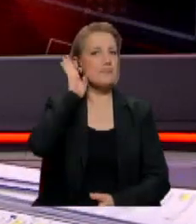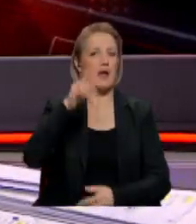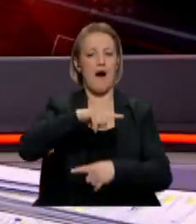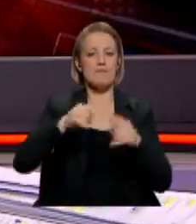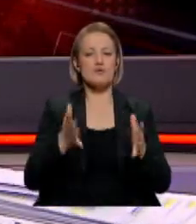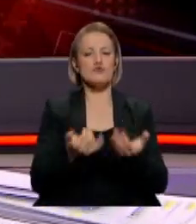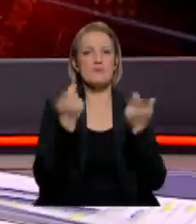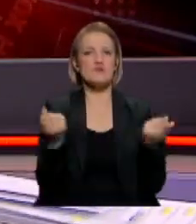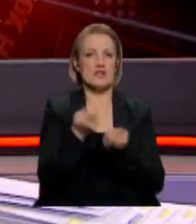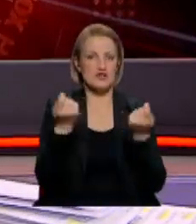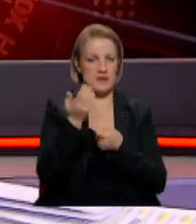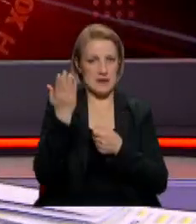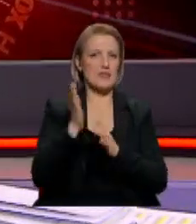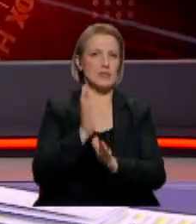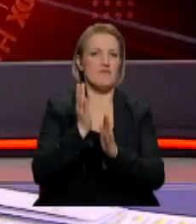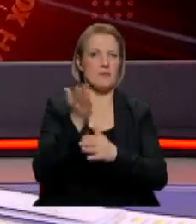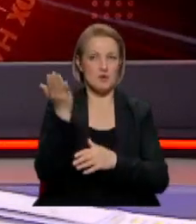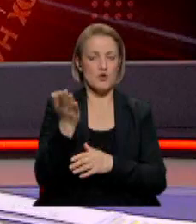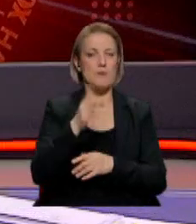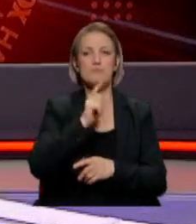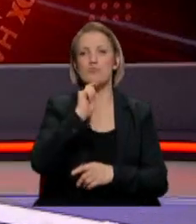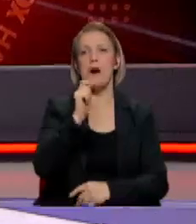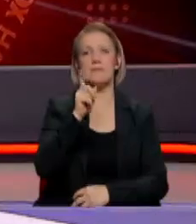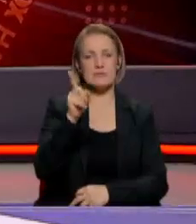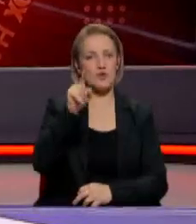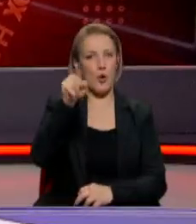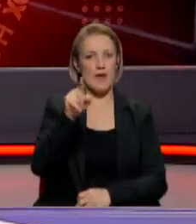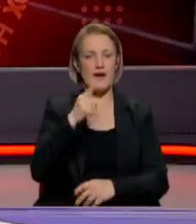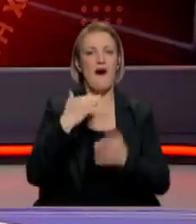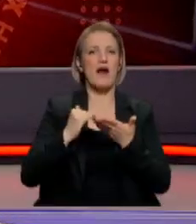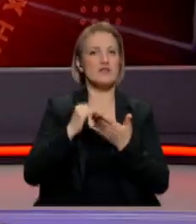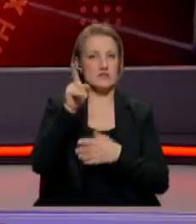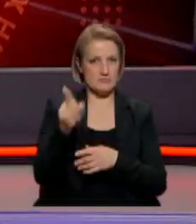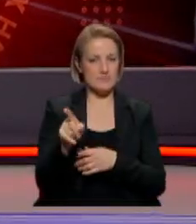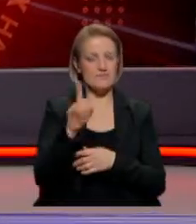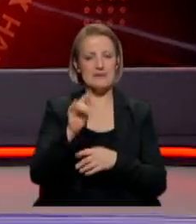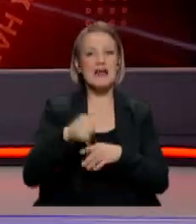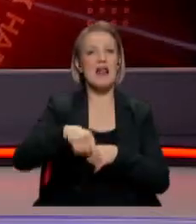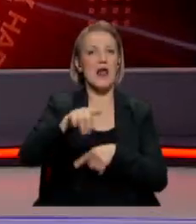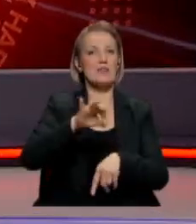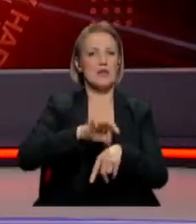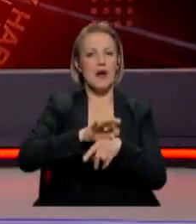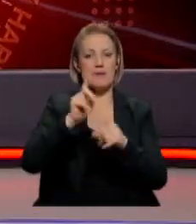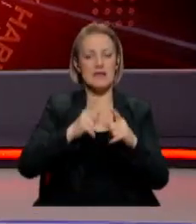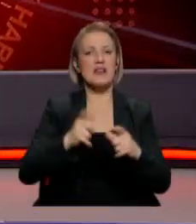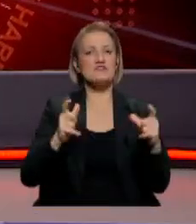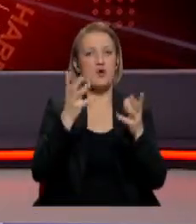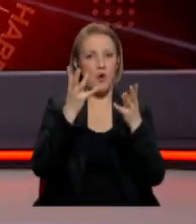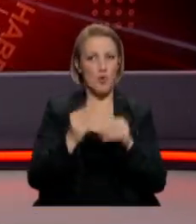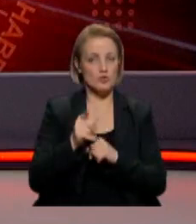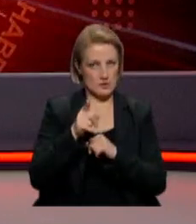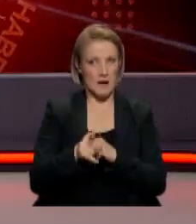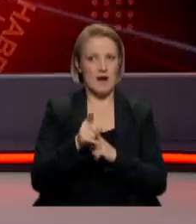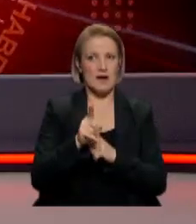Malatya'da arama kurtarma çalışmaları da devam ediyor. Muhabirimize, oradaki arkadaşımıza ilerleyen dakikalarda bir gelişme olduğu